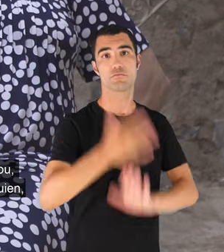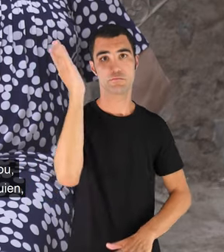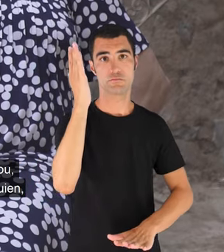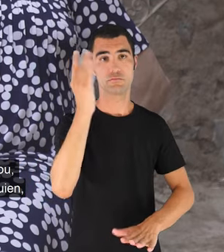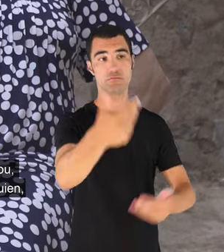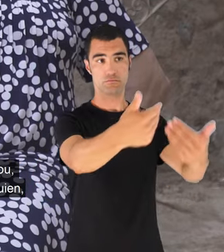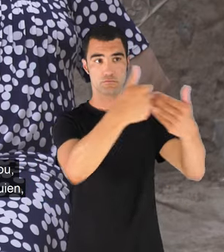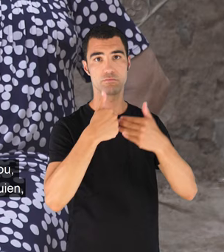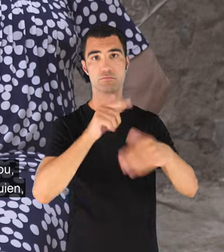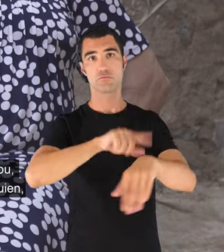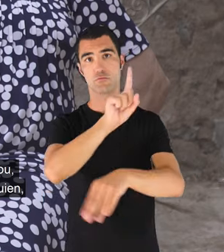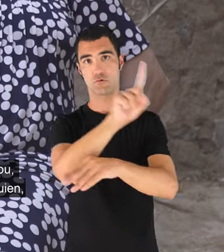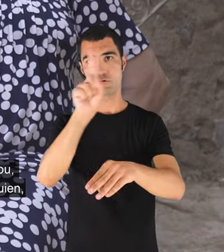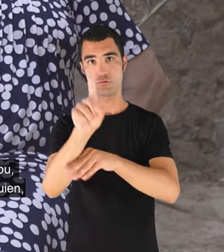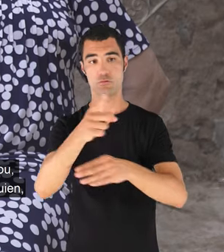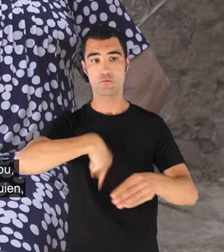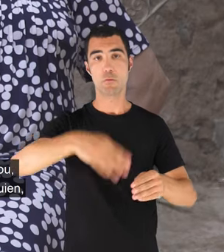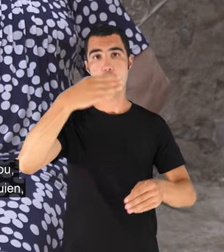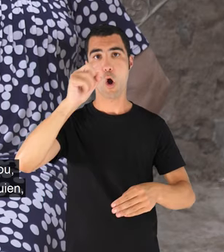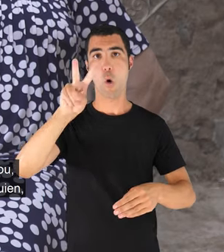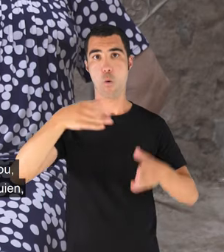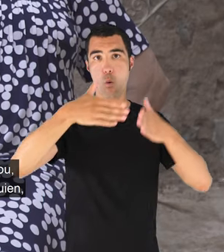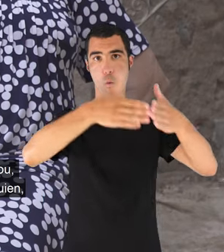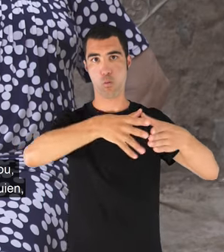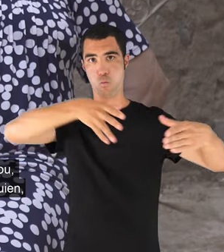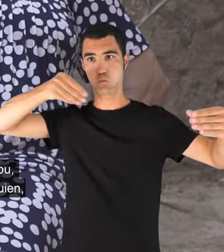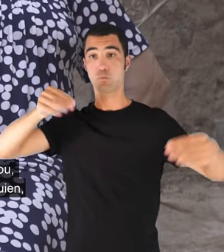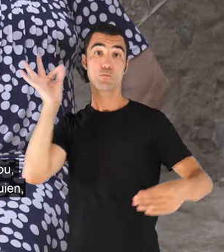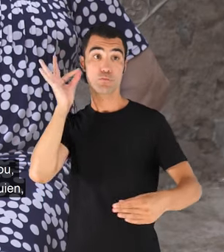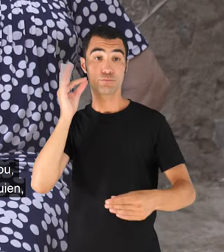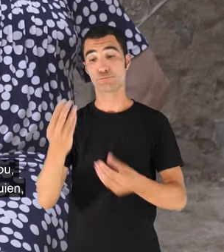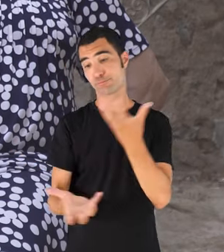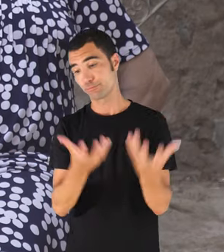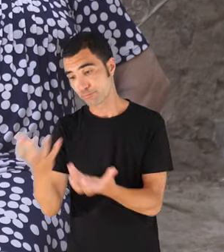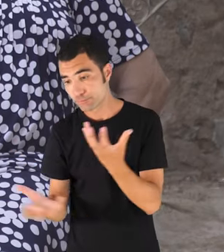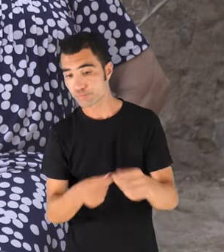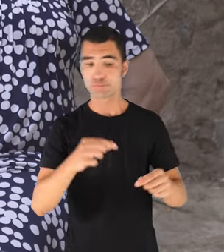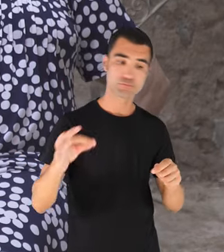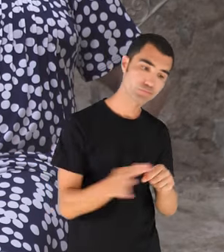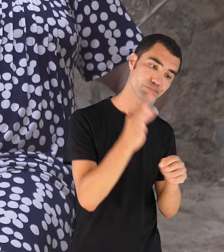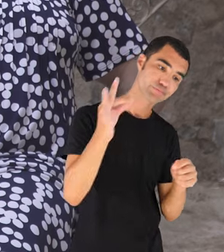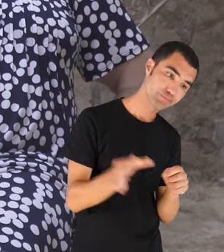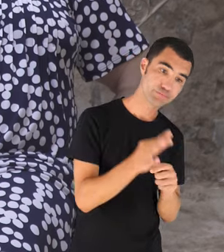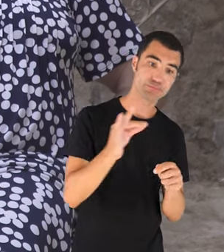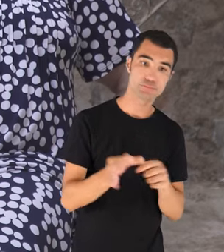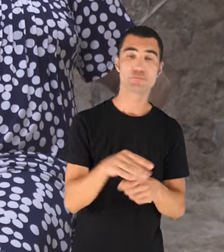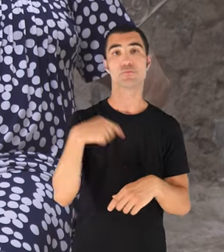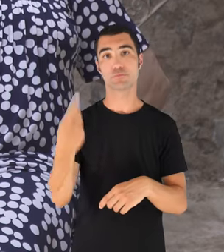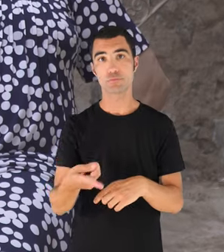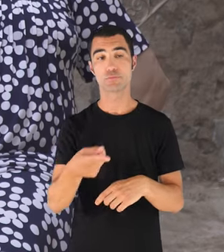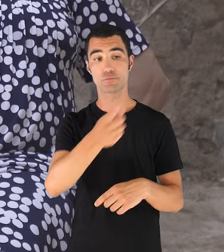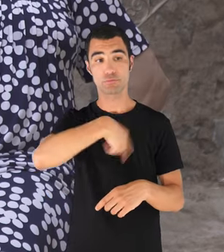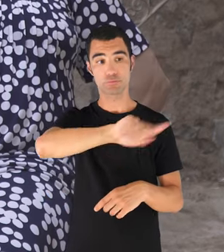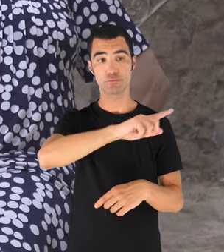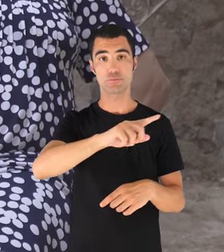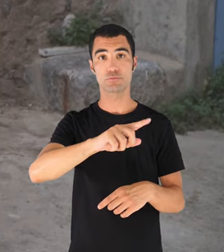Les dones feien el dinar, havien estat cosint, i després seguien, fins que els homes llavors s'aixicaven allà, i eren